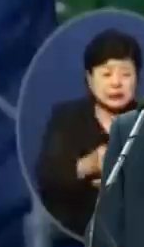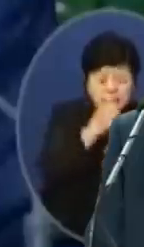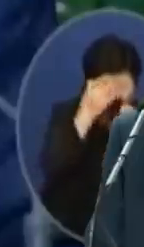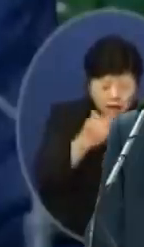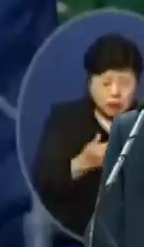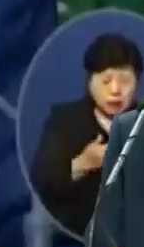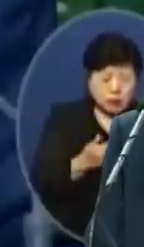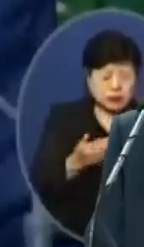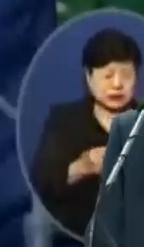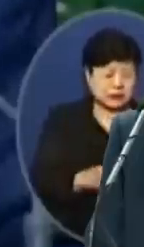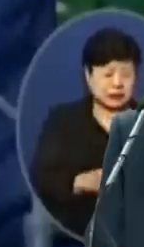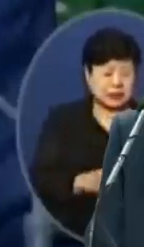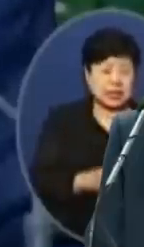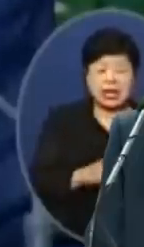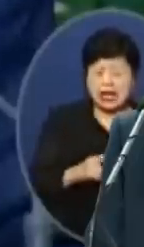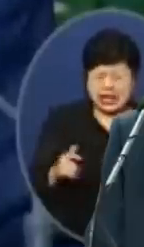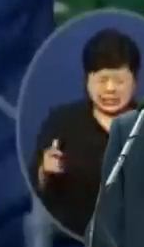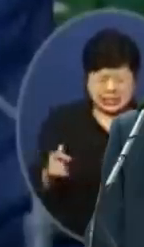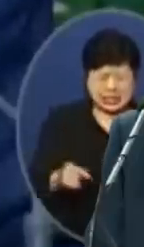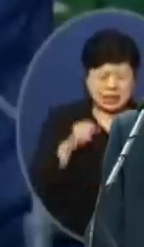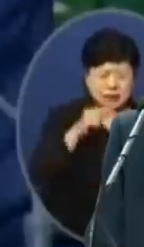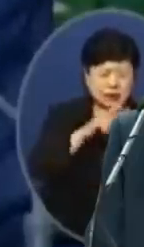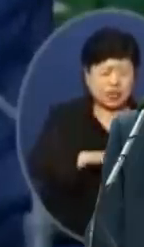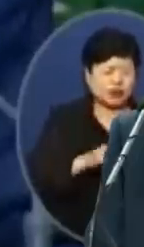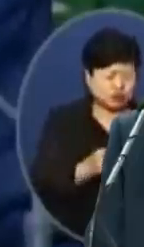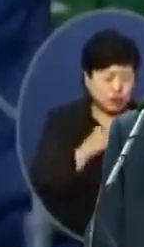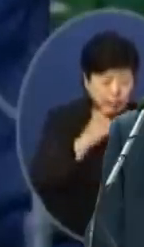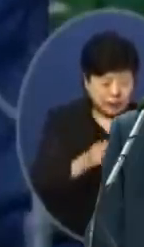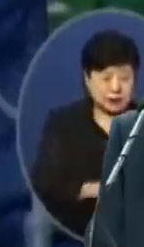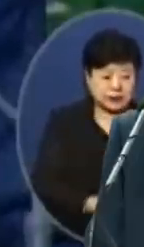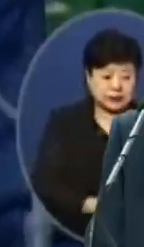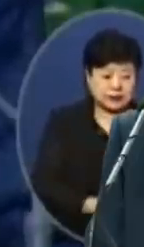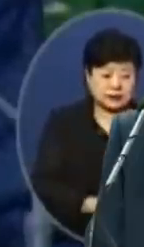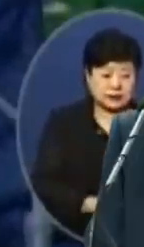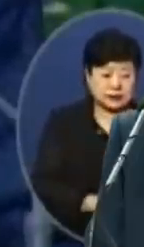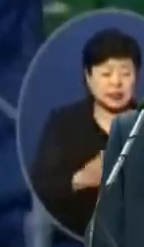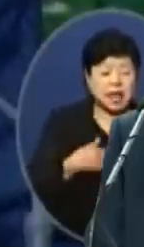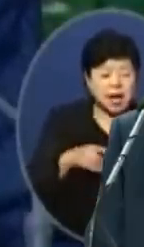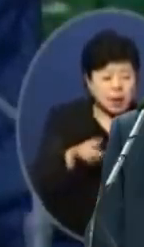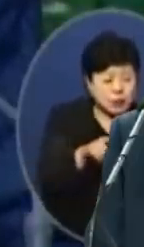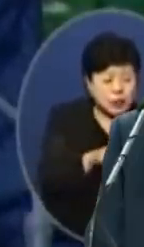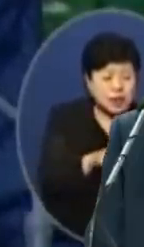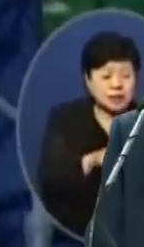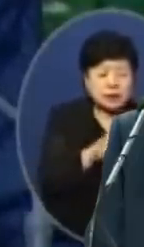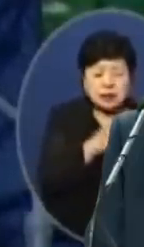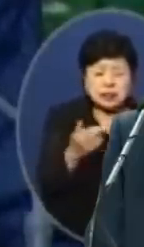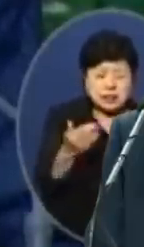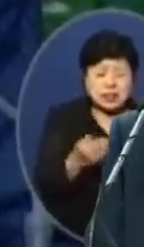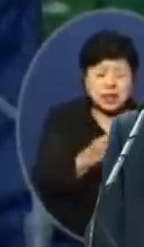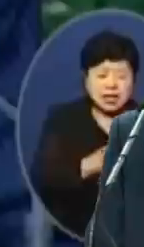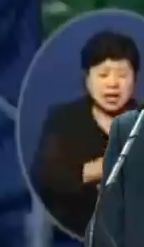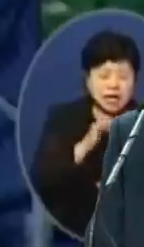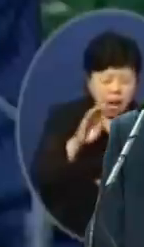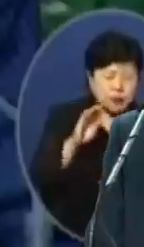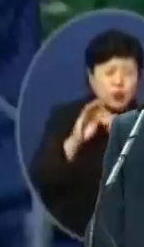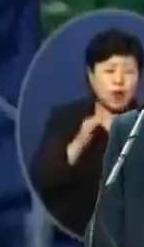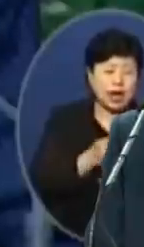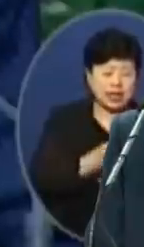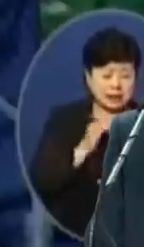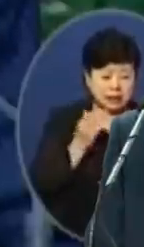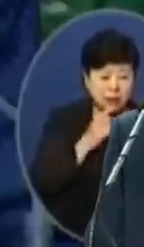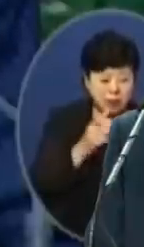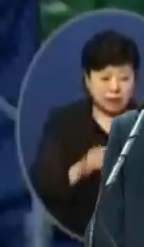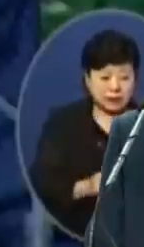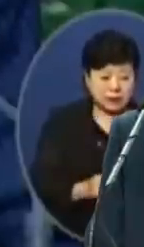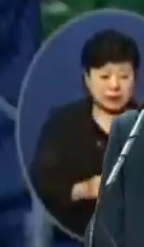감옥에 넣어놓는데요, 잔소리 말고 내가 하는 대로 가라. 그 사람 나를 위해서 얼마나 큰 일을 할 것을 보여줄 것이다.